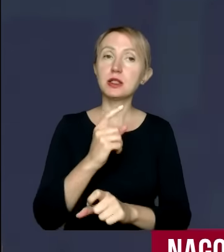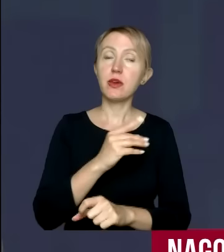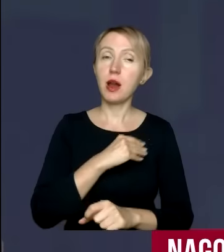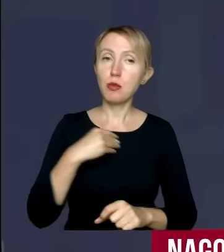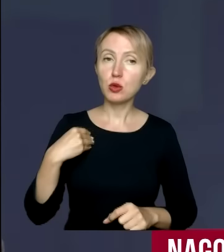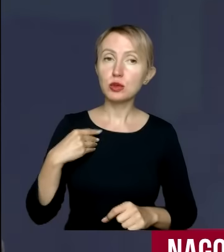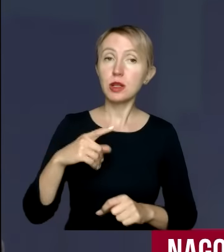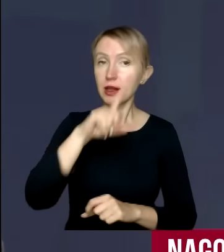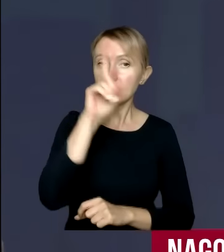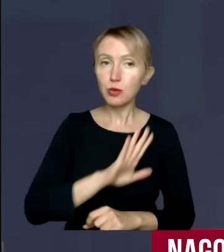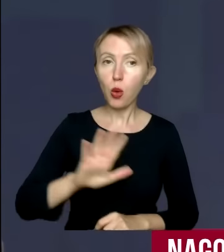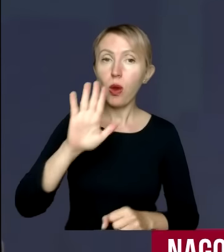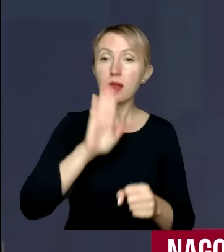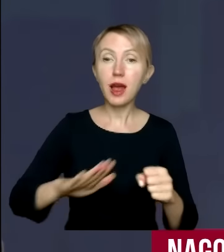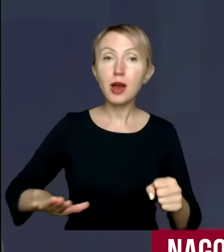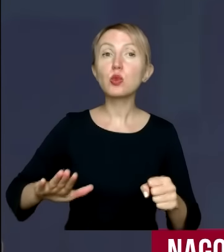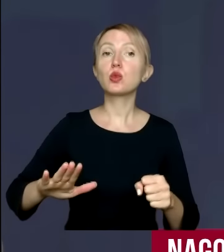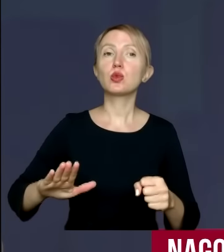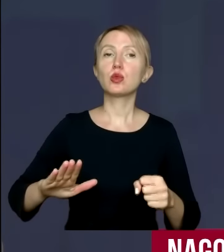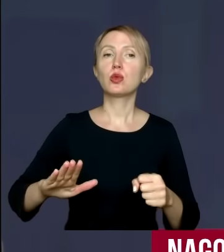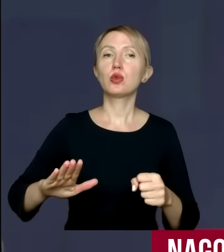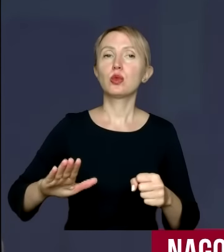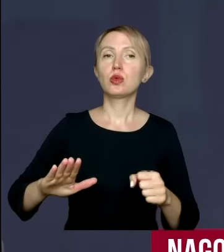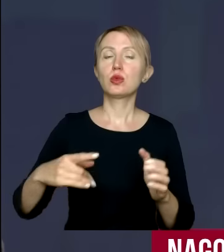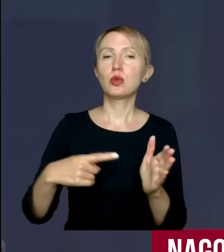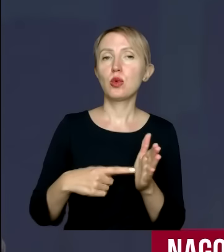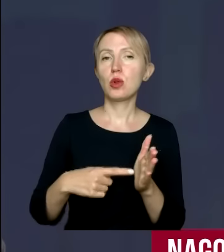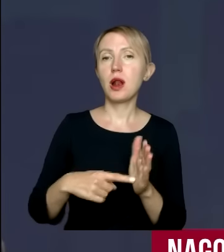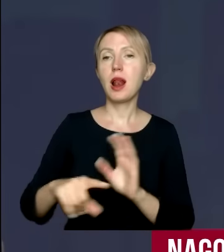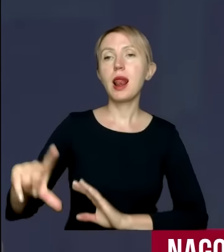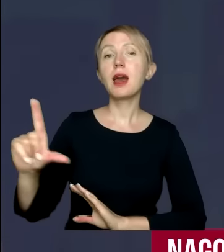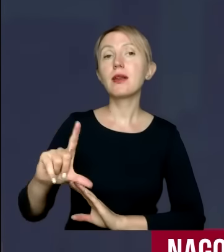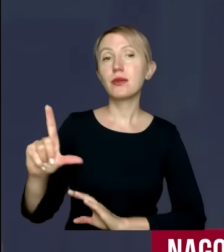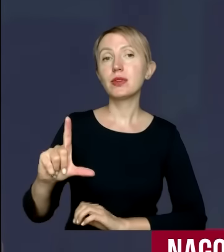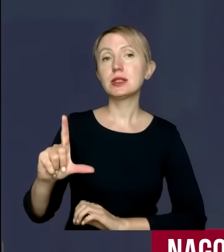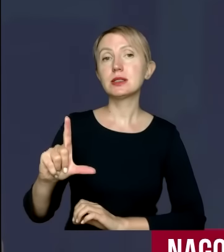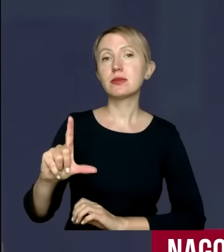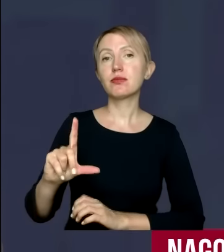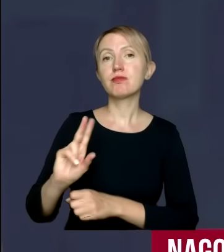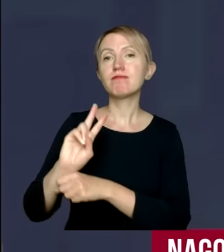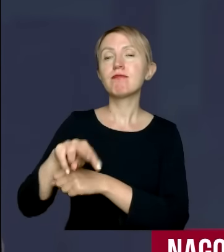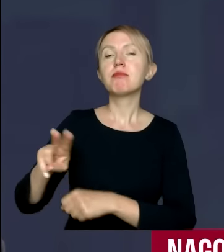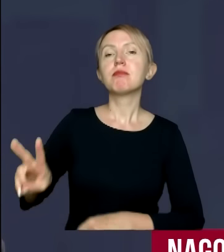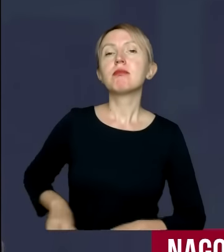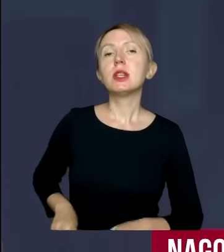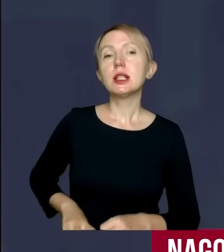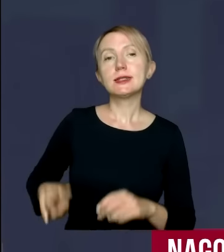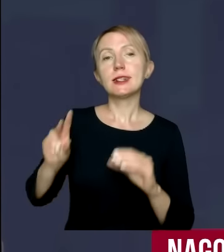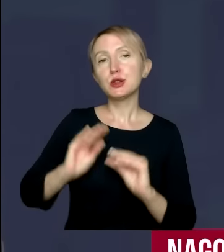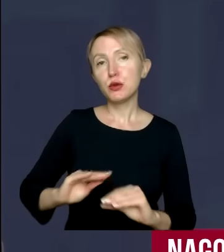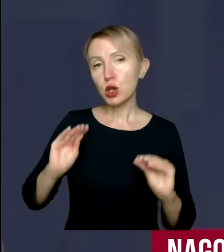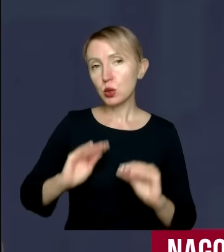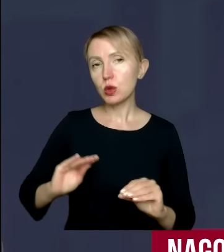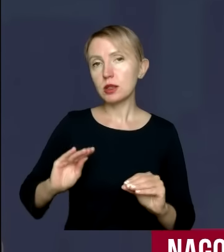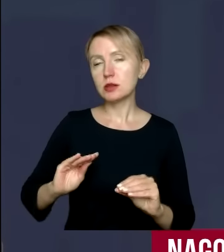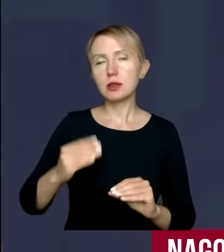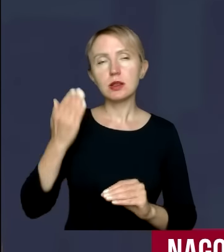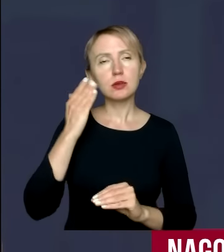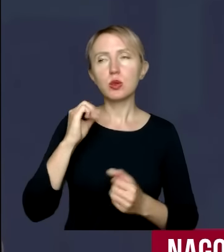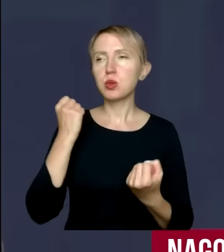naszego narodu jest to że właśnie lewica weszła do do Ministerstwa edukacji to jest to to to jest bardzo duży